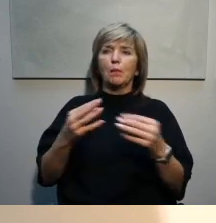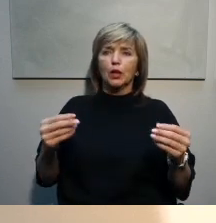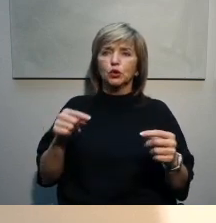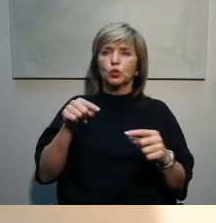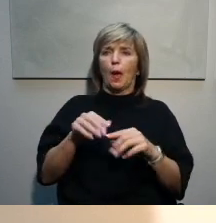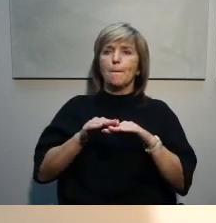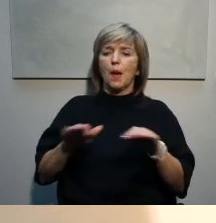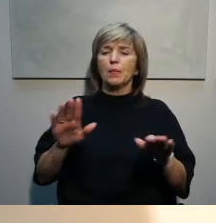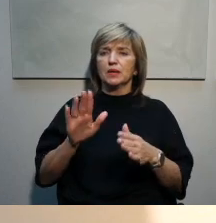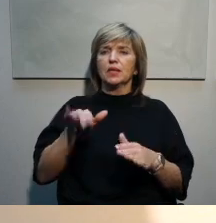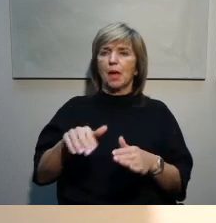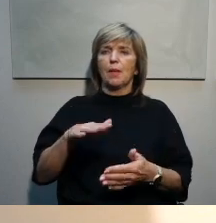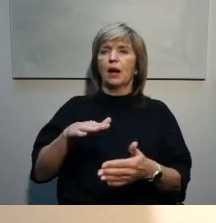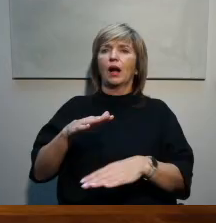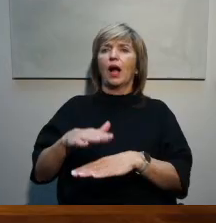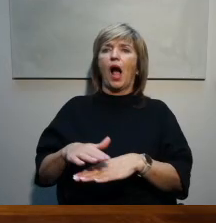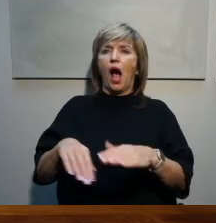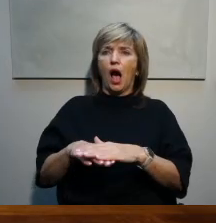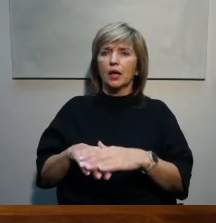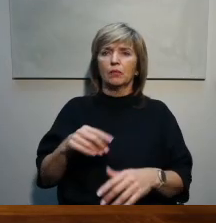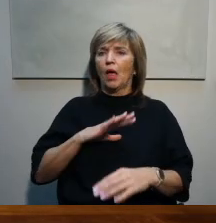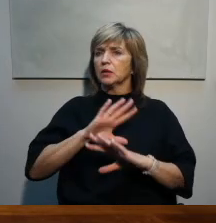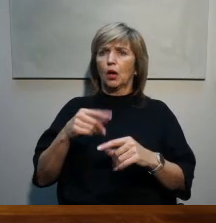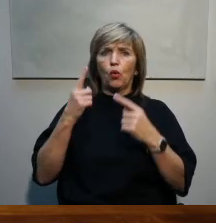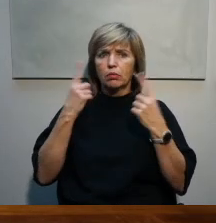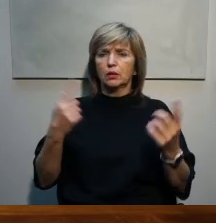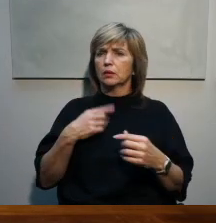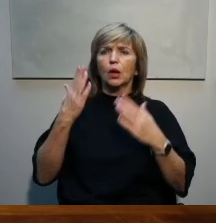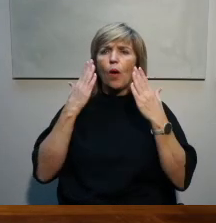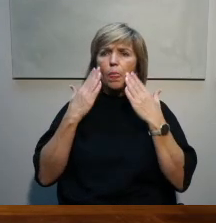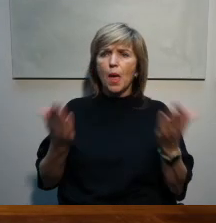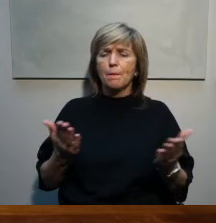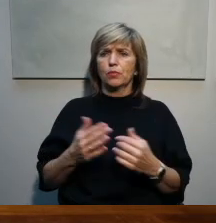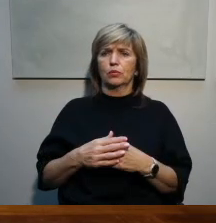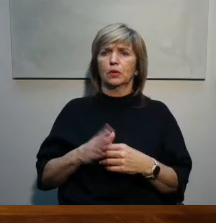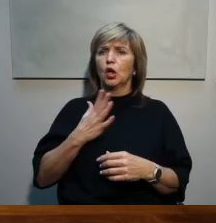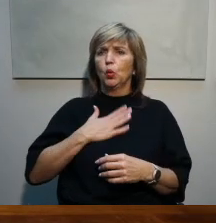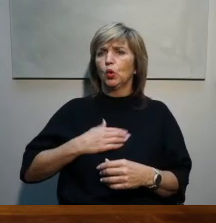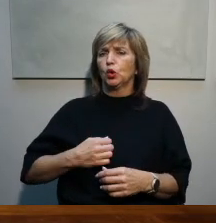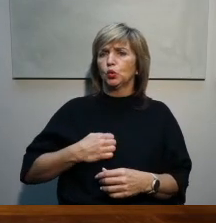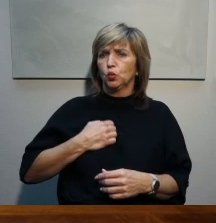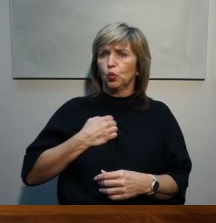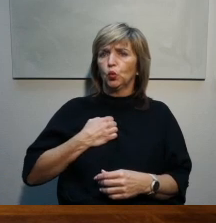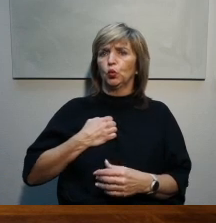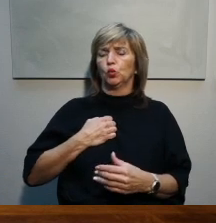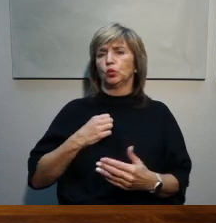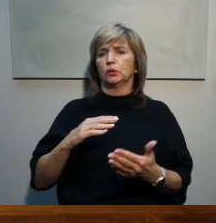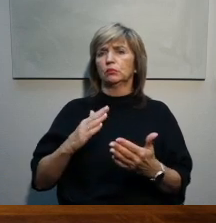vai pamats zem kājām, vai liekas, kad atkal es neko nezinu, neprotu, un ir ļoti, ļoti sarežģīts skatījums.